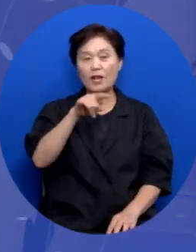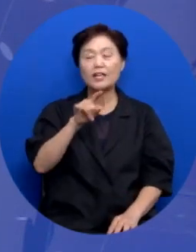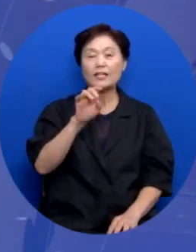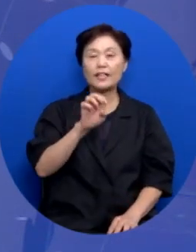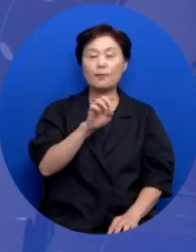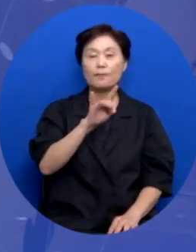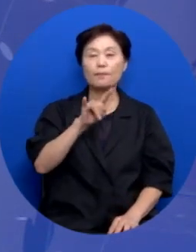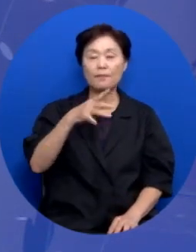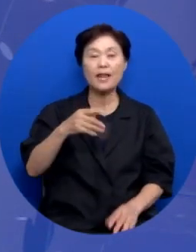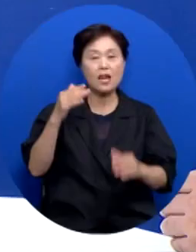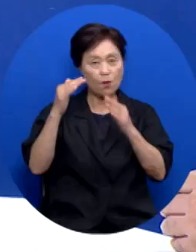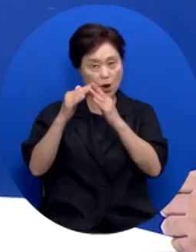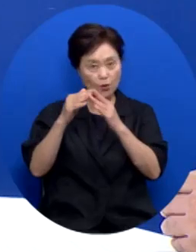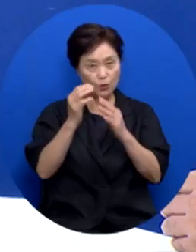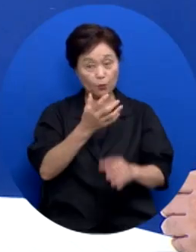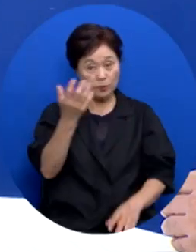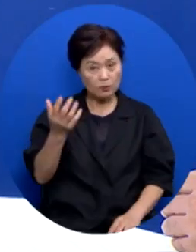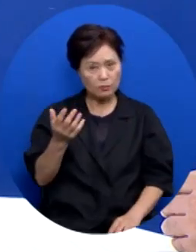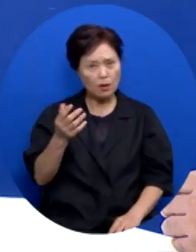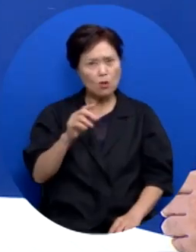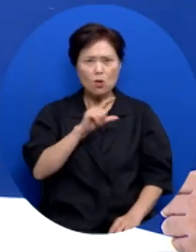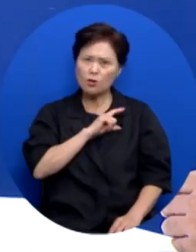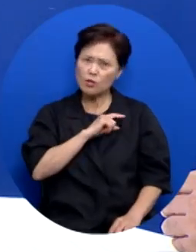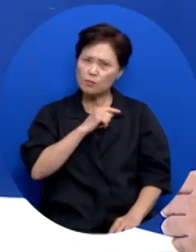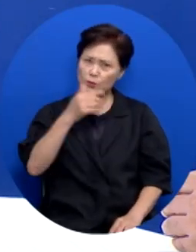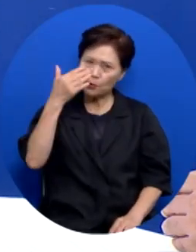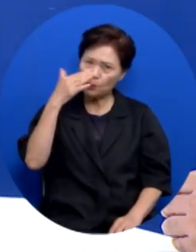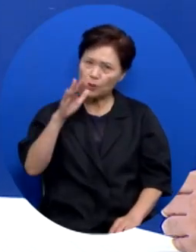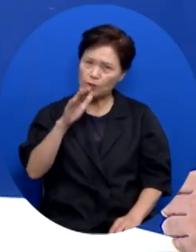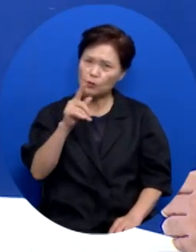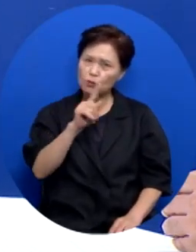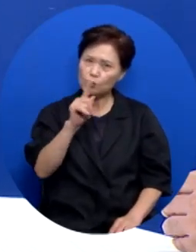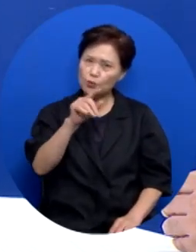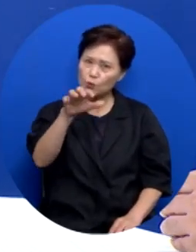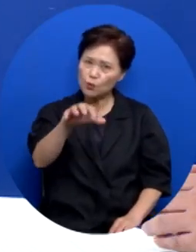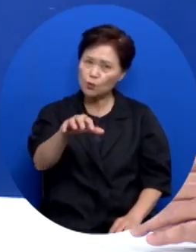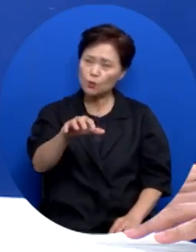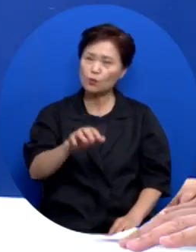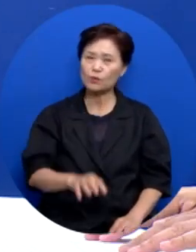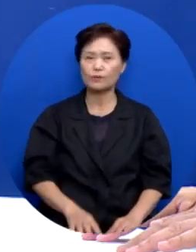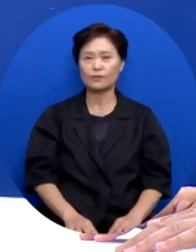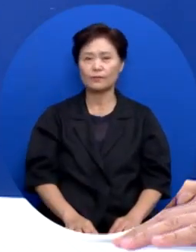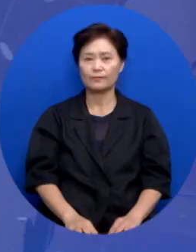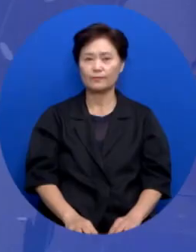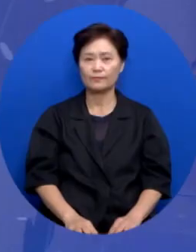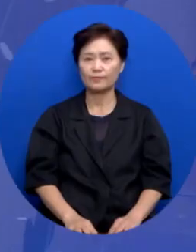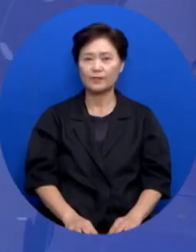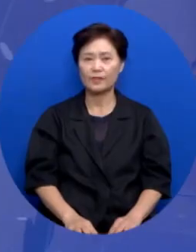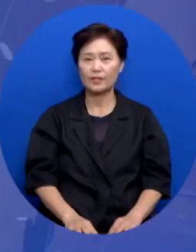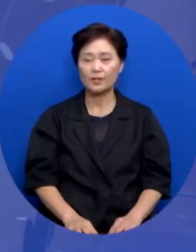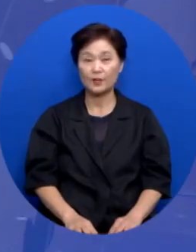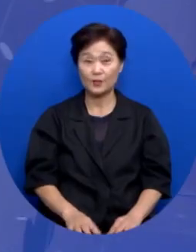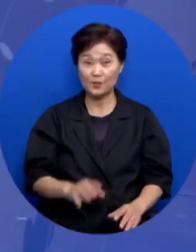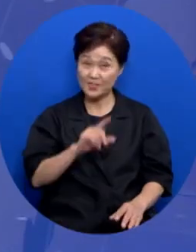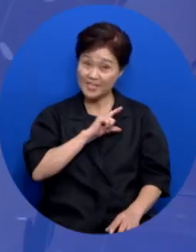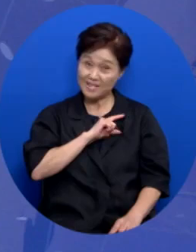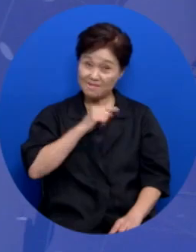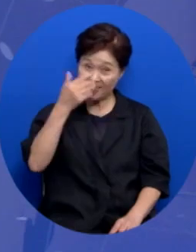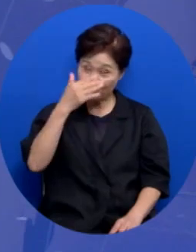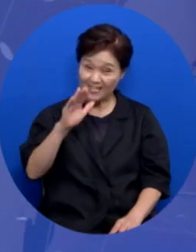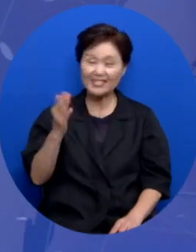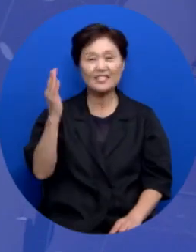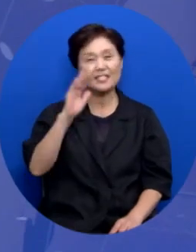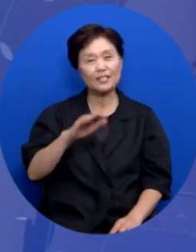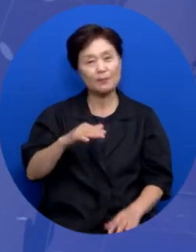이전했습니다네네이 캠벨 하우스라는 이름이 낯설기도 한데요 어떤 곳으로 옮긴 건가요네 좀 낯설지만 그동안의